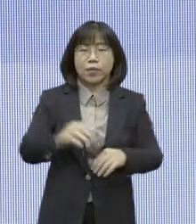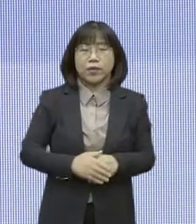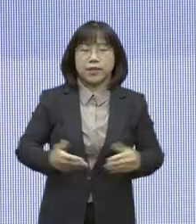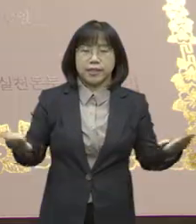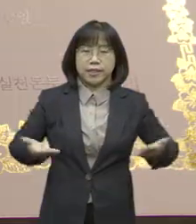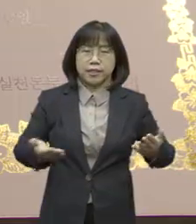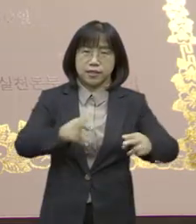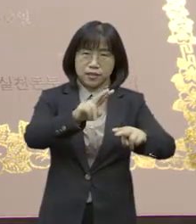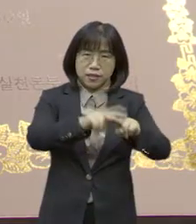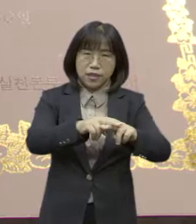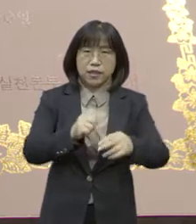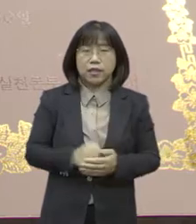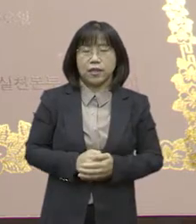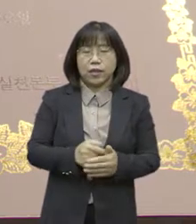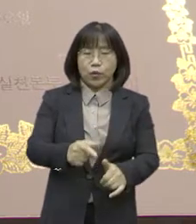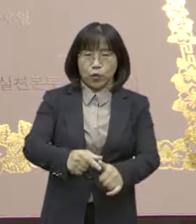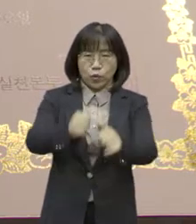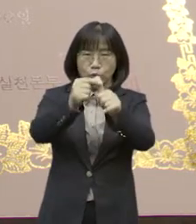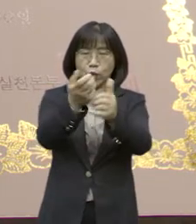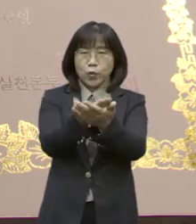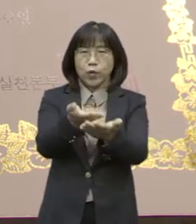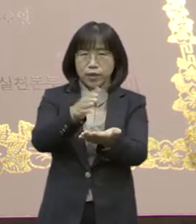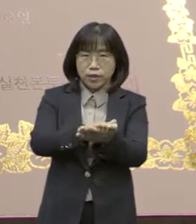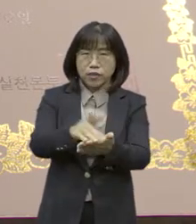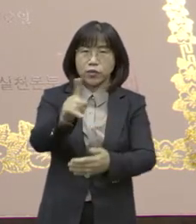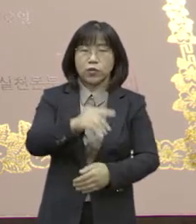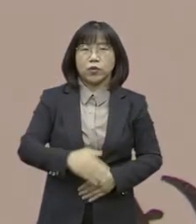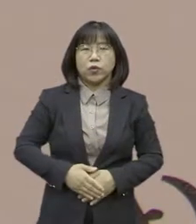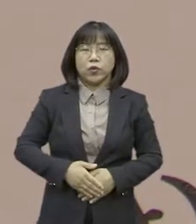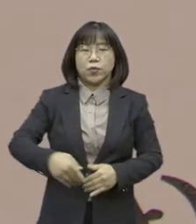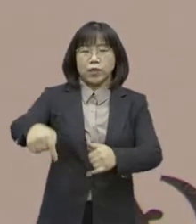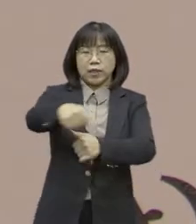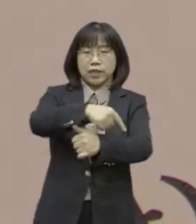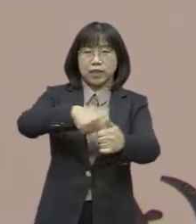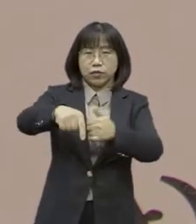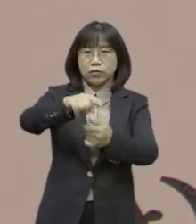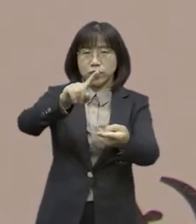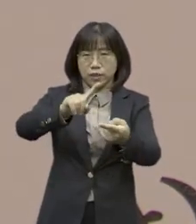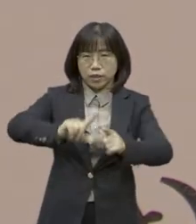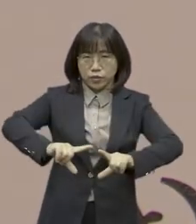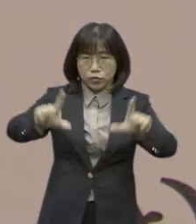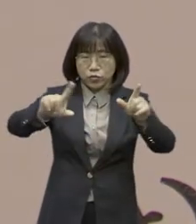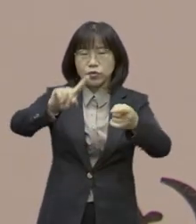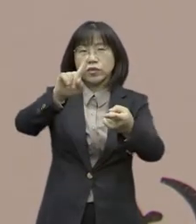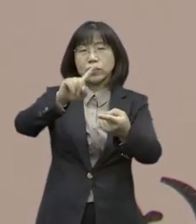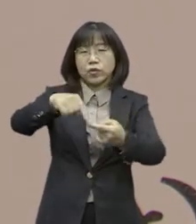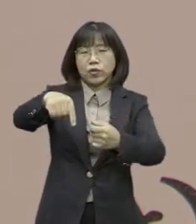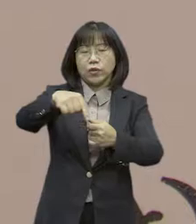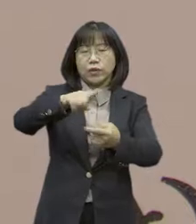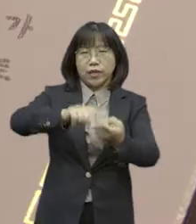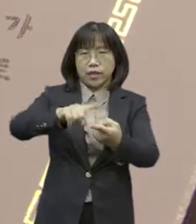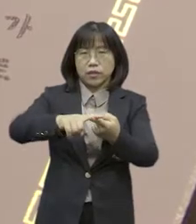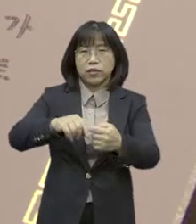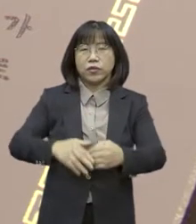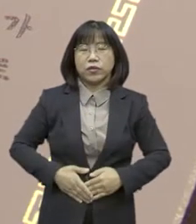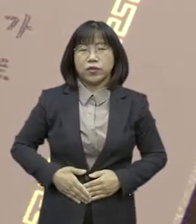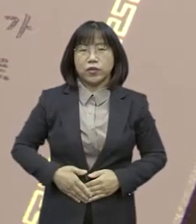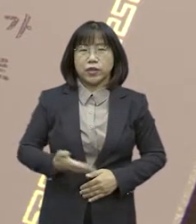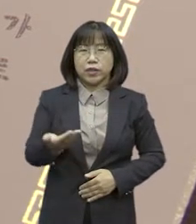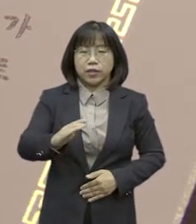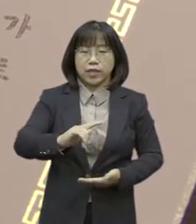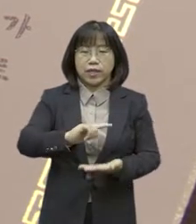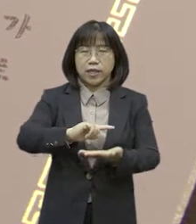기후 환경 등 7개 분야로 진행됐으며 강서구는 소득격차 해소 분야에 위기청소년